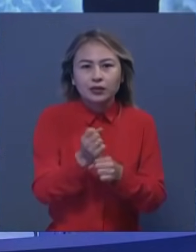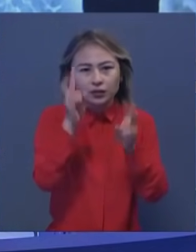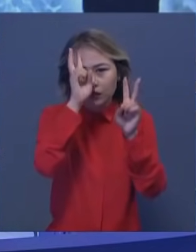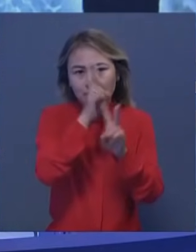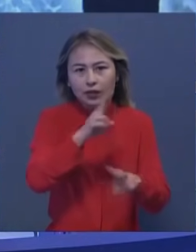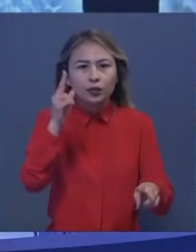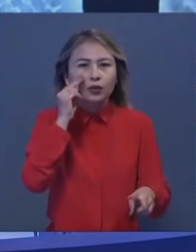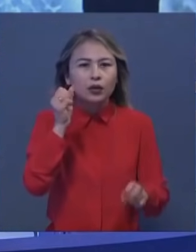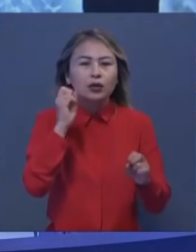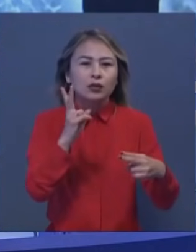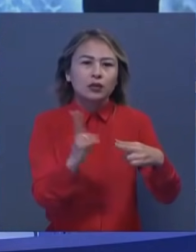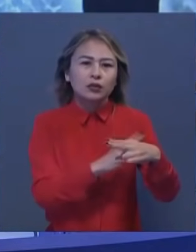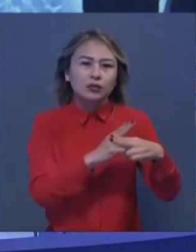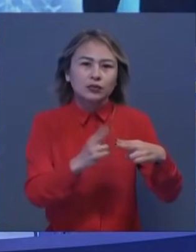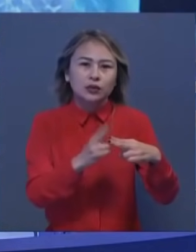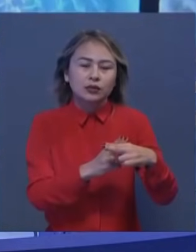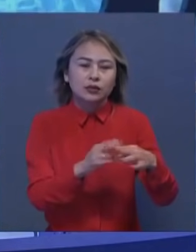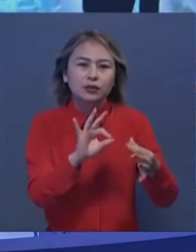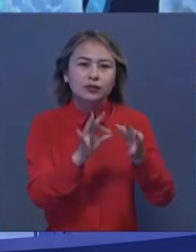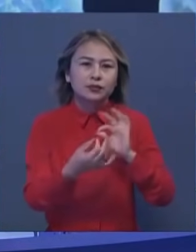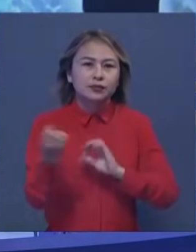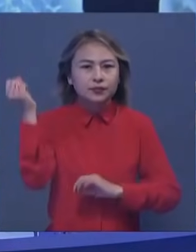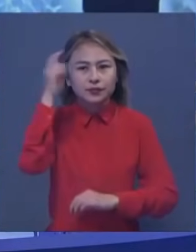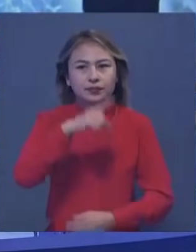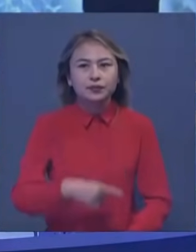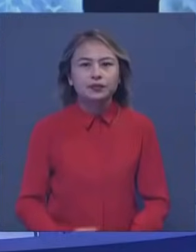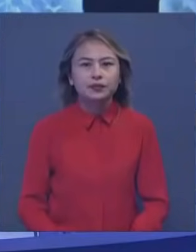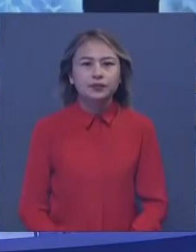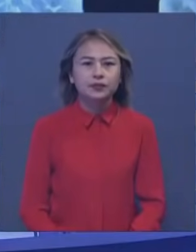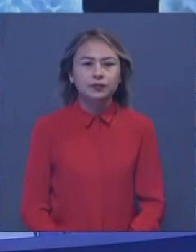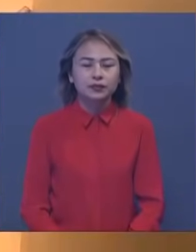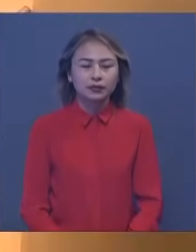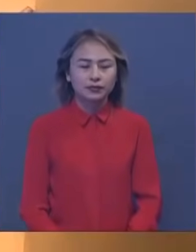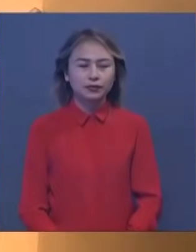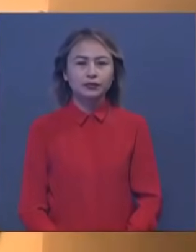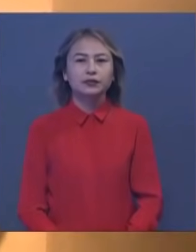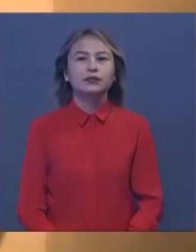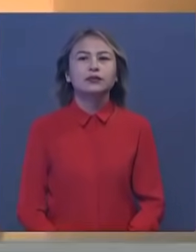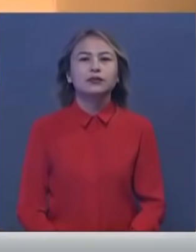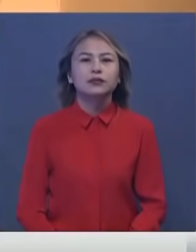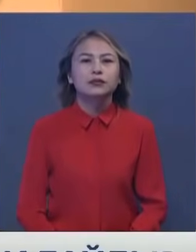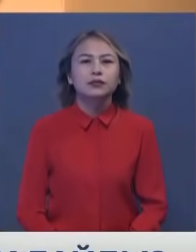білмейтін еркектермен полиция қалай күресіп жатыр? Әріптесім біліп қайтты.